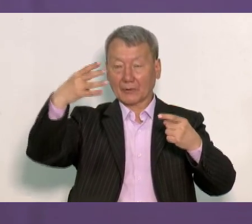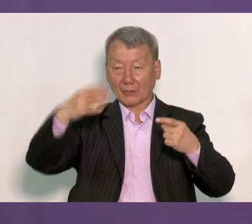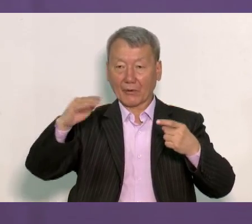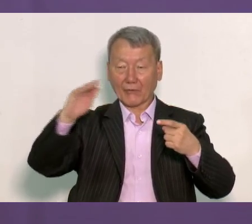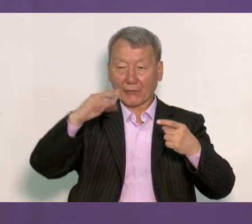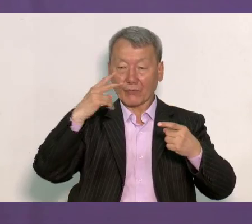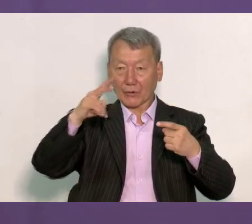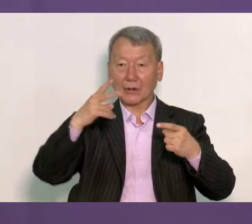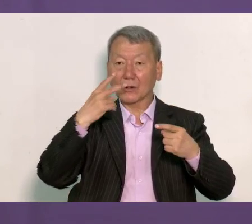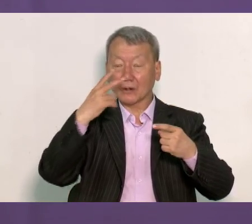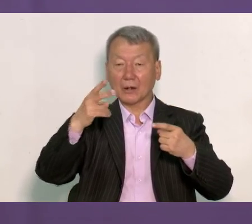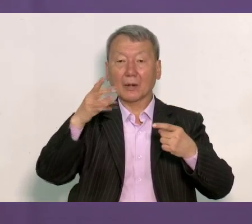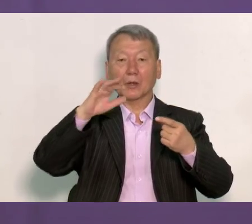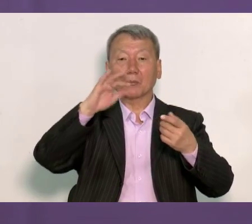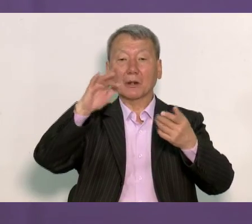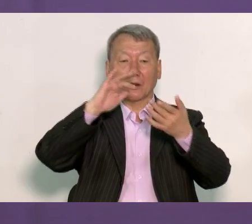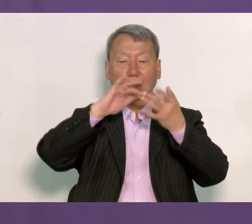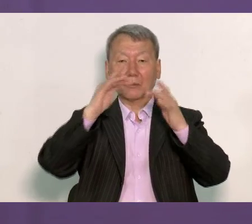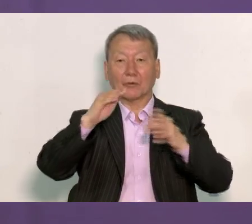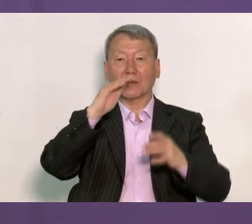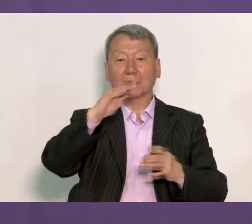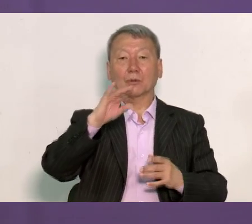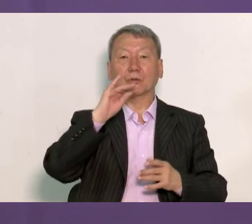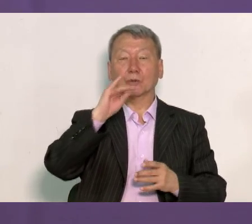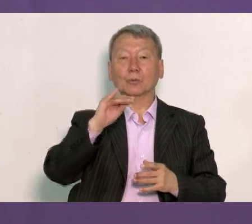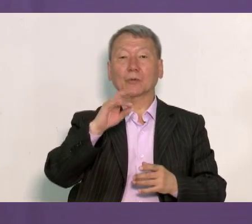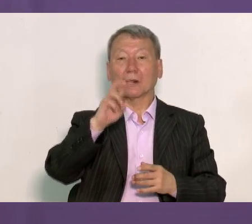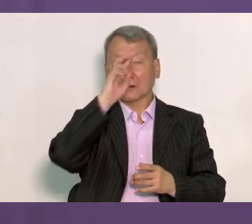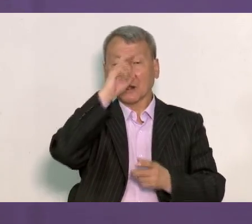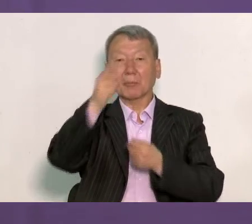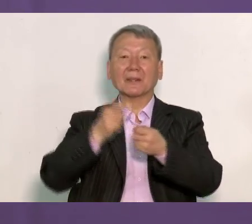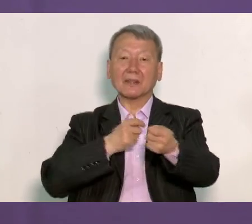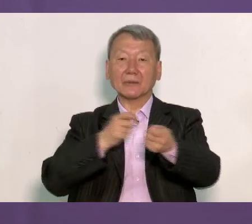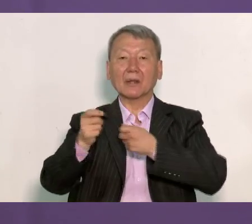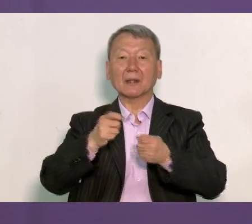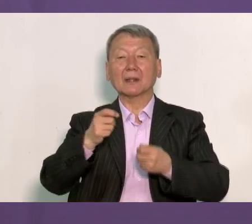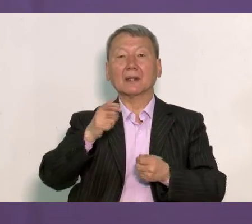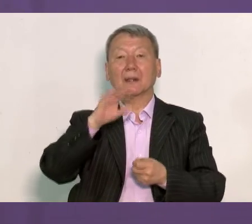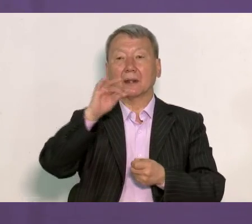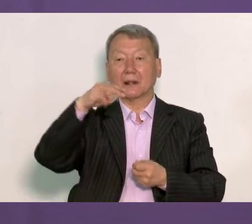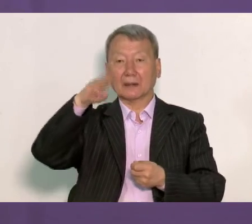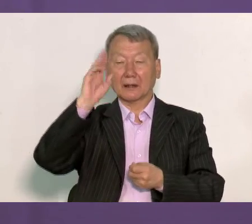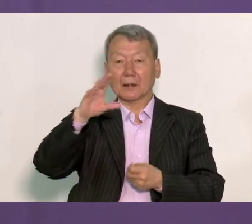ФМ радиолорунан, ЛТРнин YouTube каналынан, Facebook'тан, Кыргыз өкмөтү, социальное правительство,